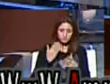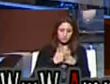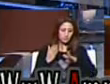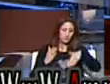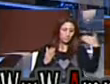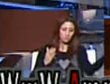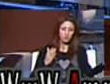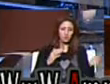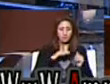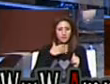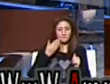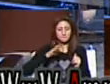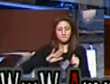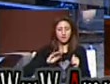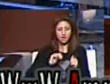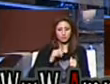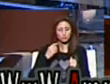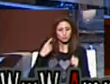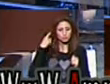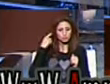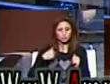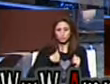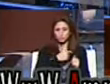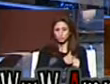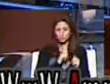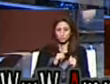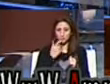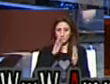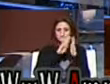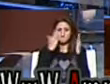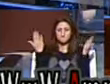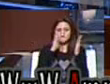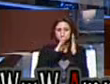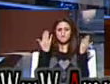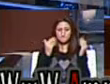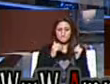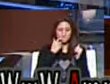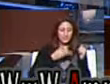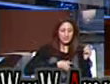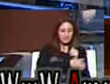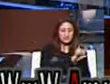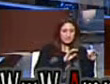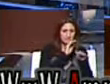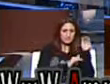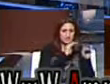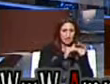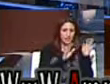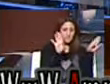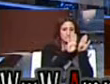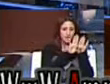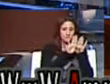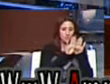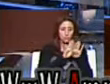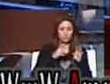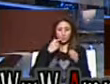اصلا خالص يعني على السلم، واخد بالك حضرتك ازاي؟ بس هم لقوا الباب اللي باظه اللي هو بيفتح على السلم مقفول وباب الحضانه مفتوح، يعني